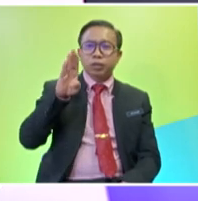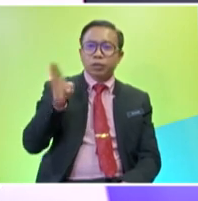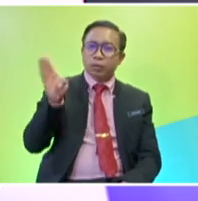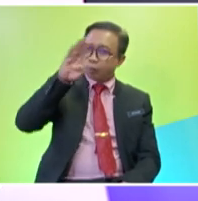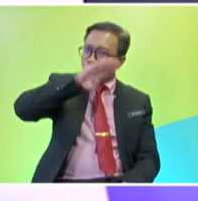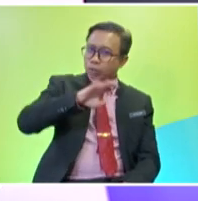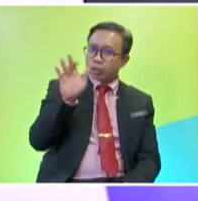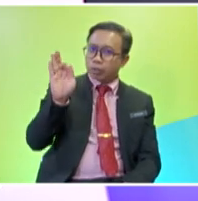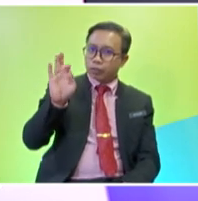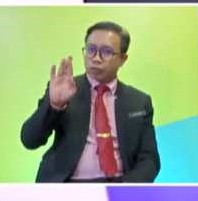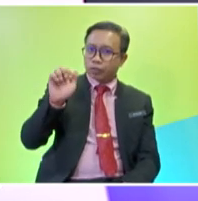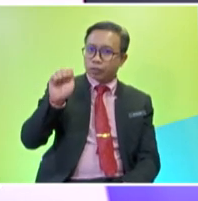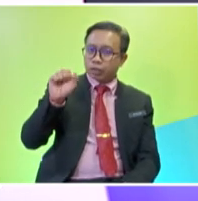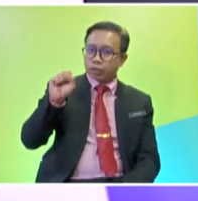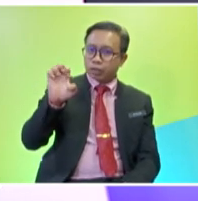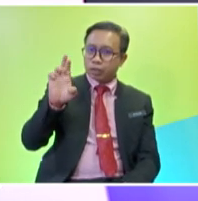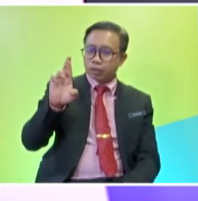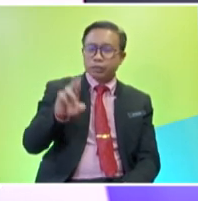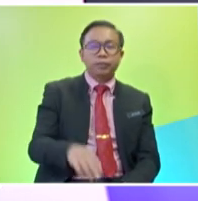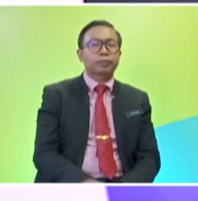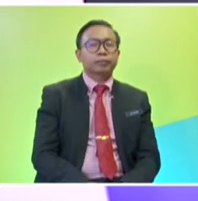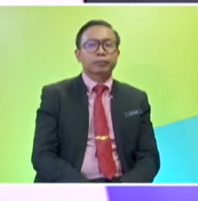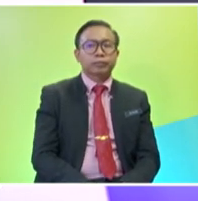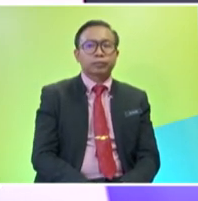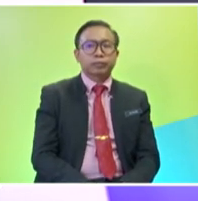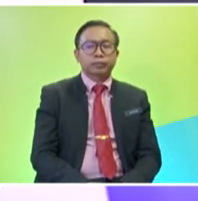atau event pergi ke bukit frase